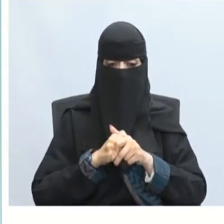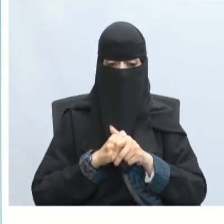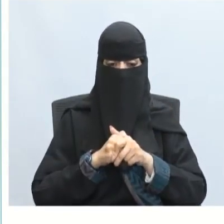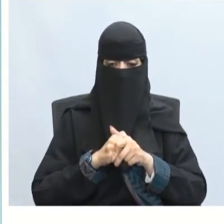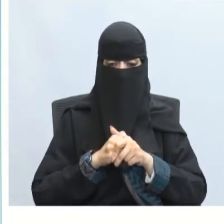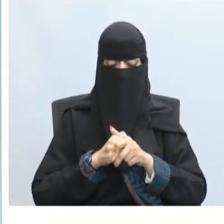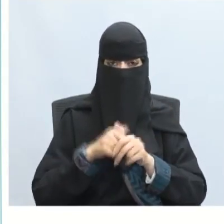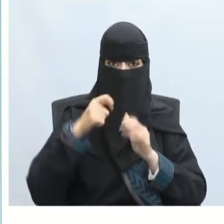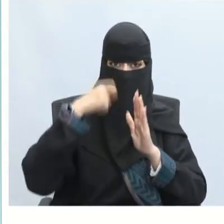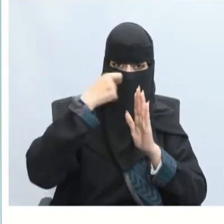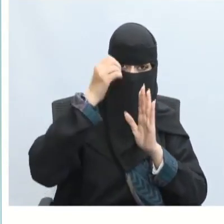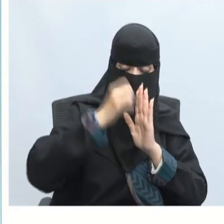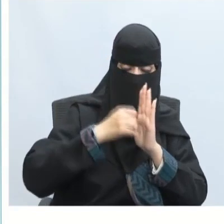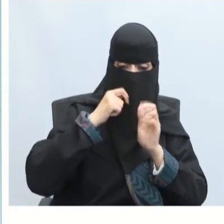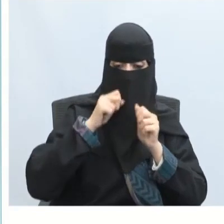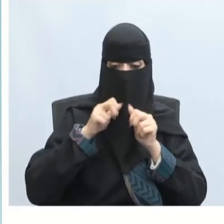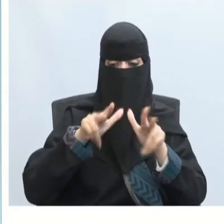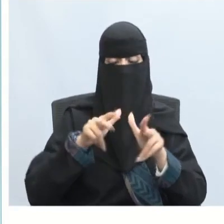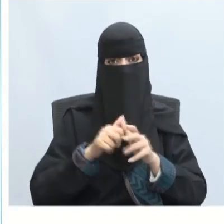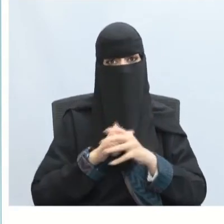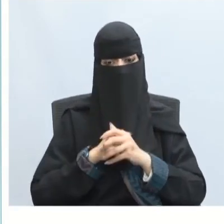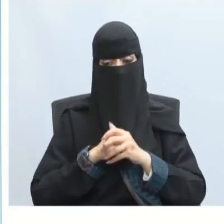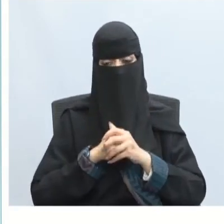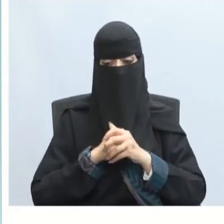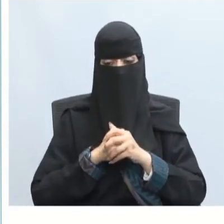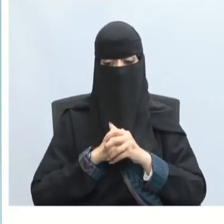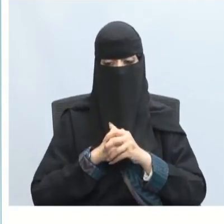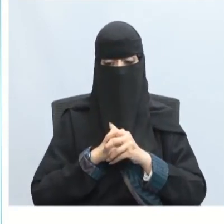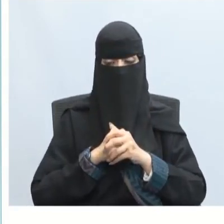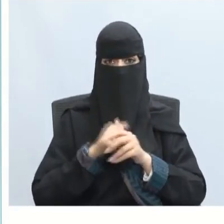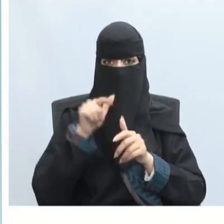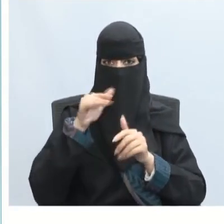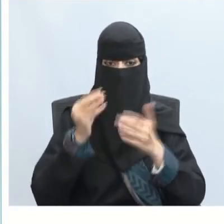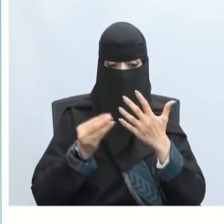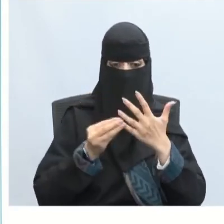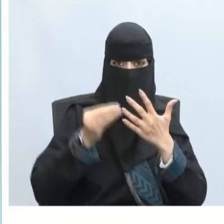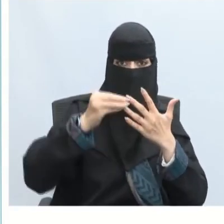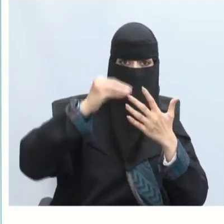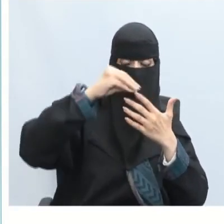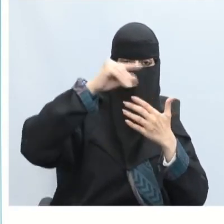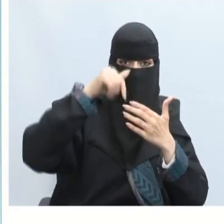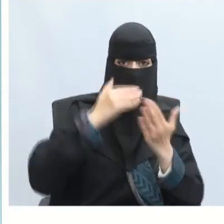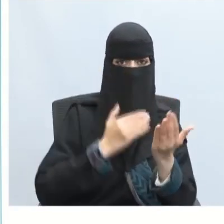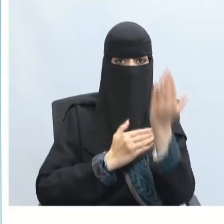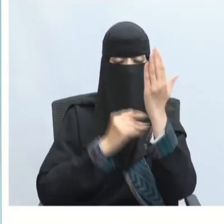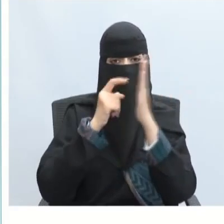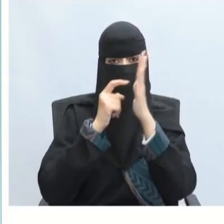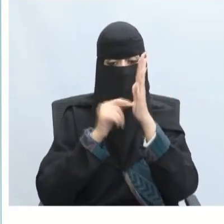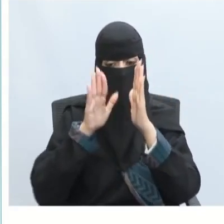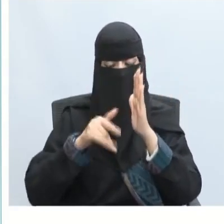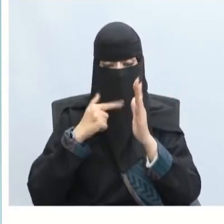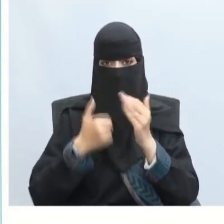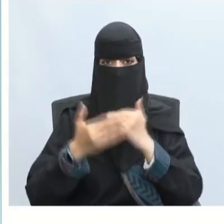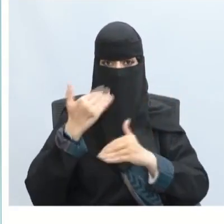ثم اقراره ومن ثم نشده هذه مراحل صدور النظام يمر صدور